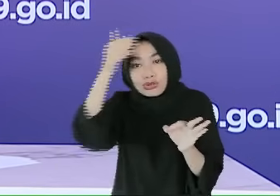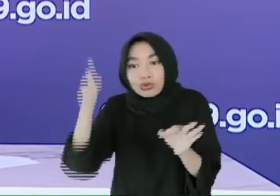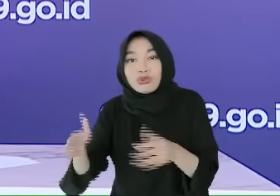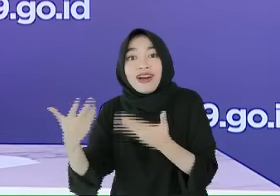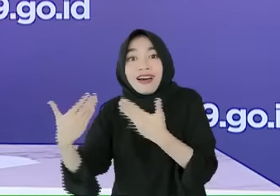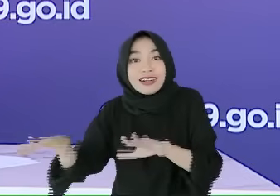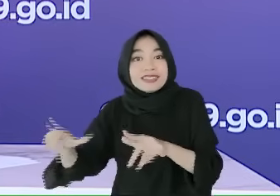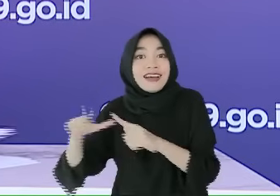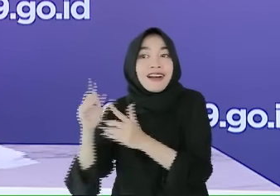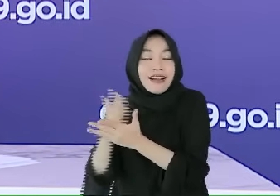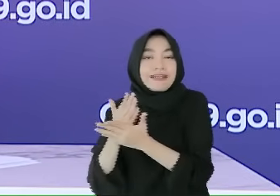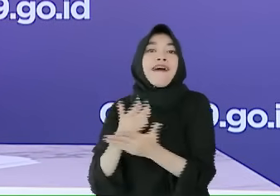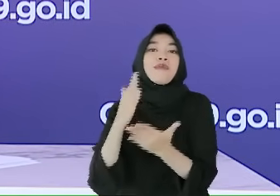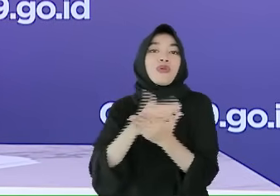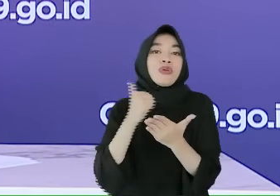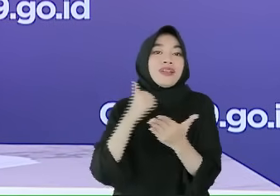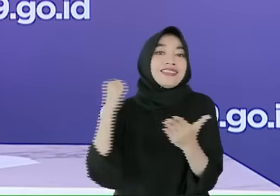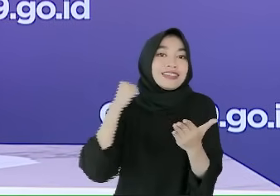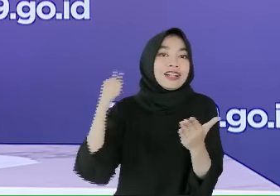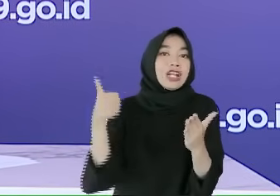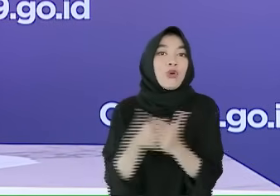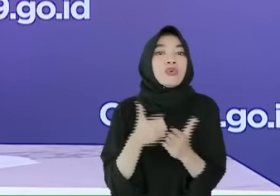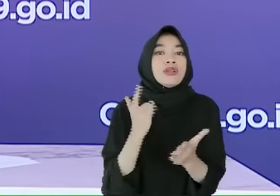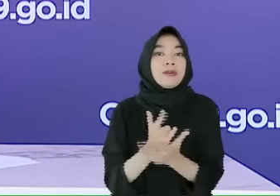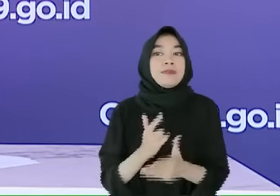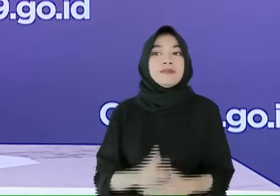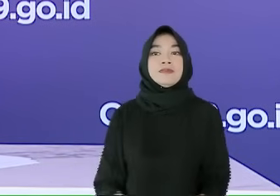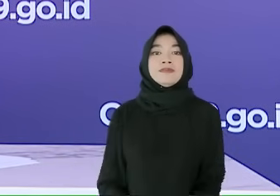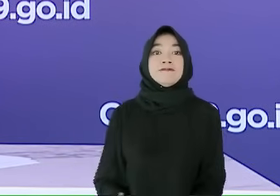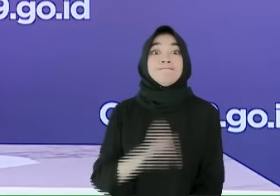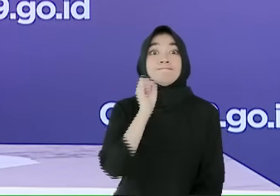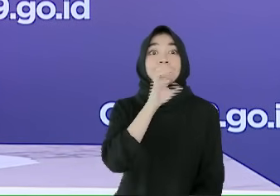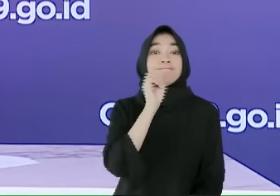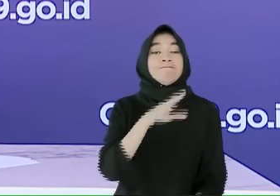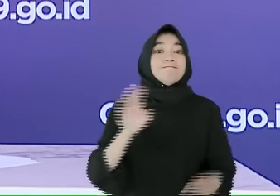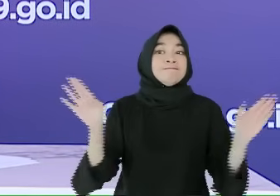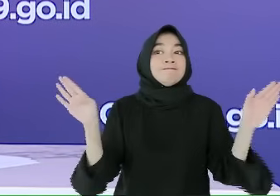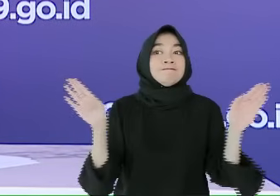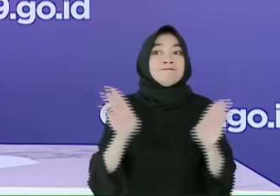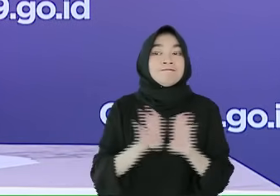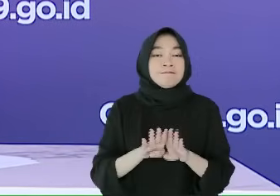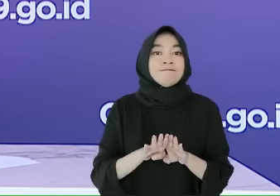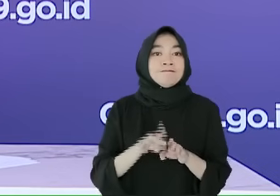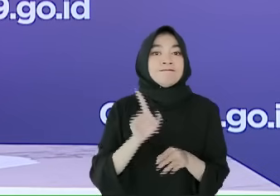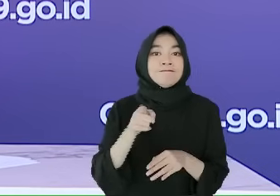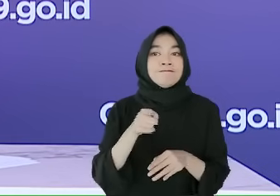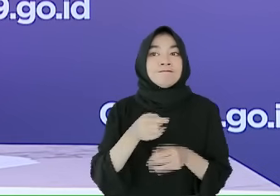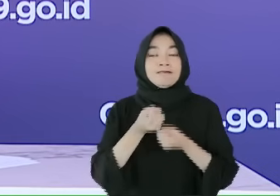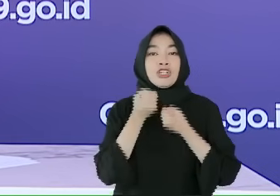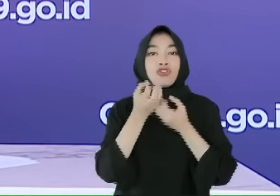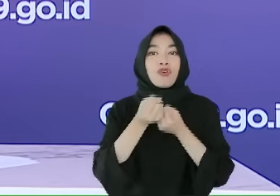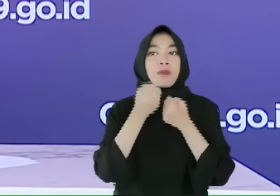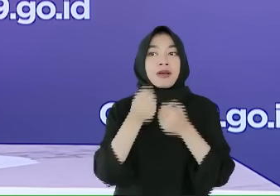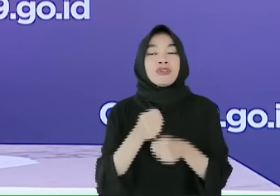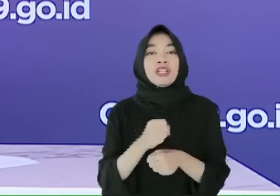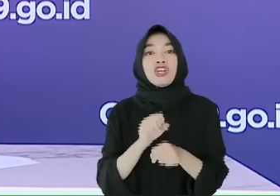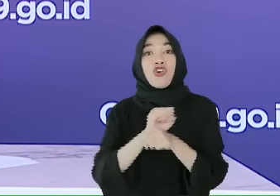sesudah acara berlangsung. Sebagai penutup, saya ingin menyampaikan informasi terkini terkait